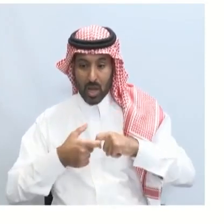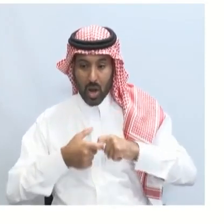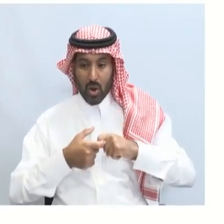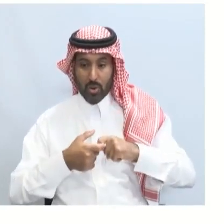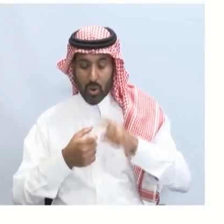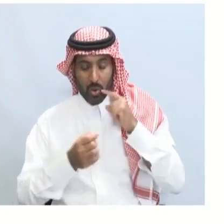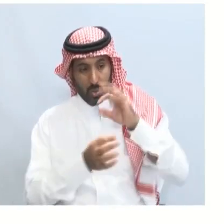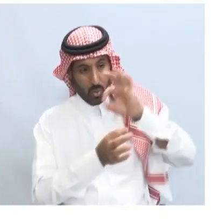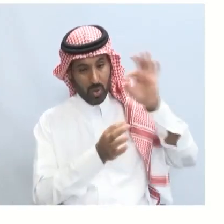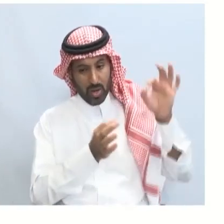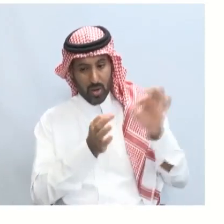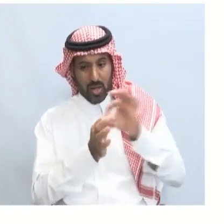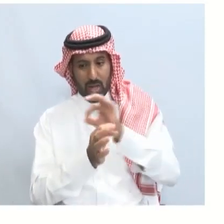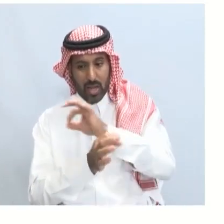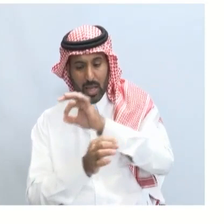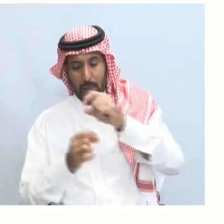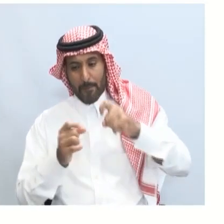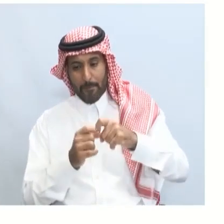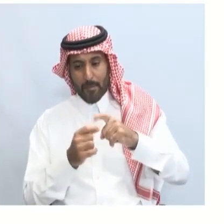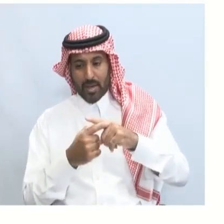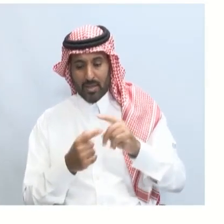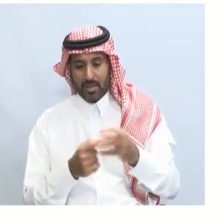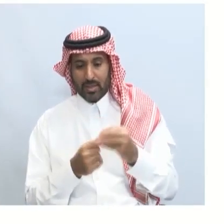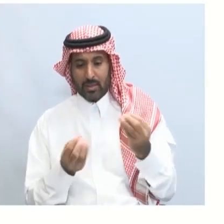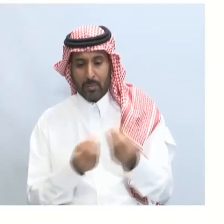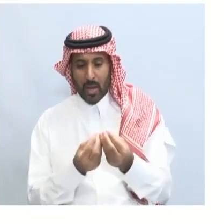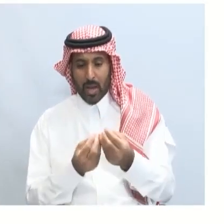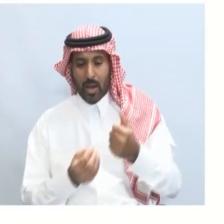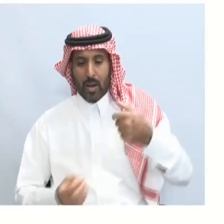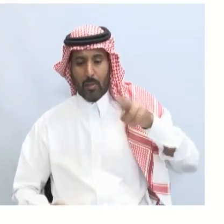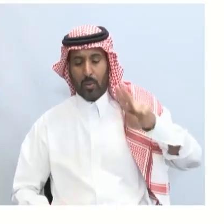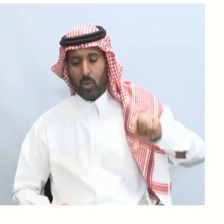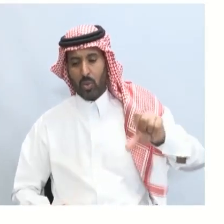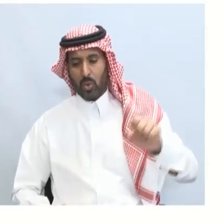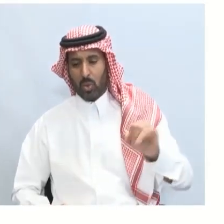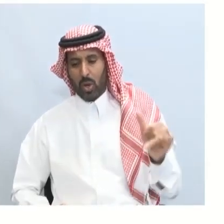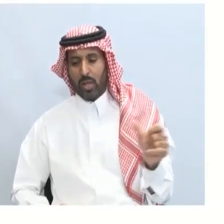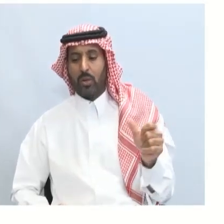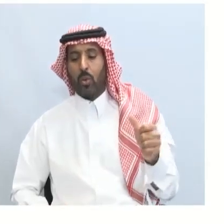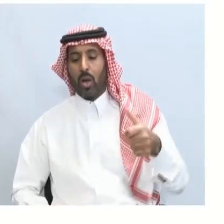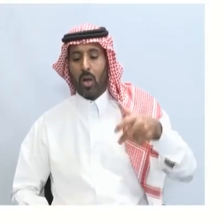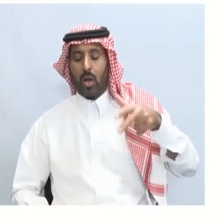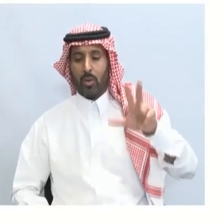لتتحد الكواركات معا في بروتونات والنيوترونات